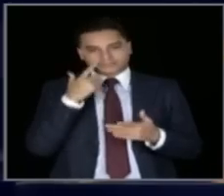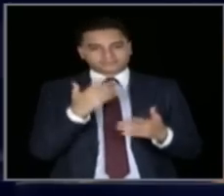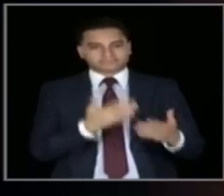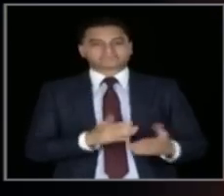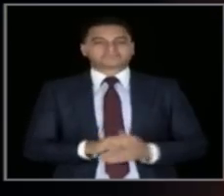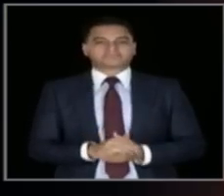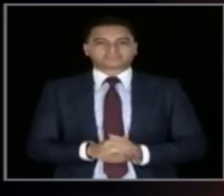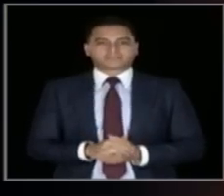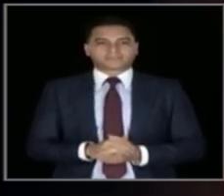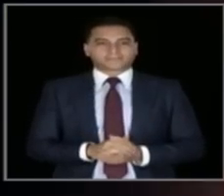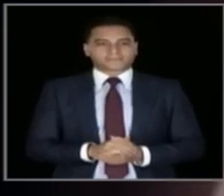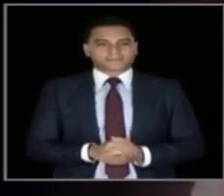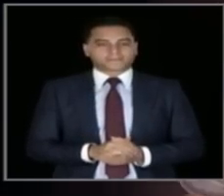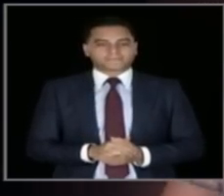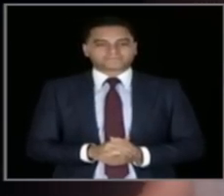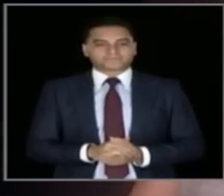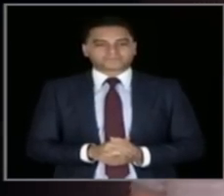إيه.